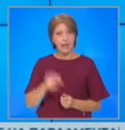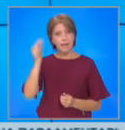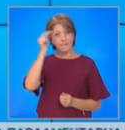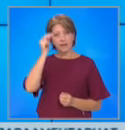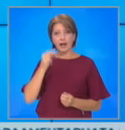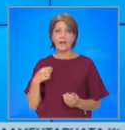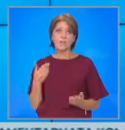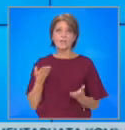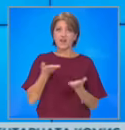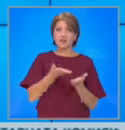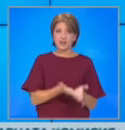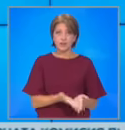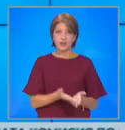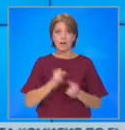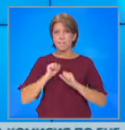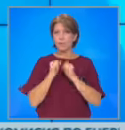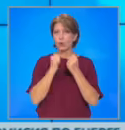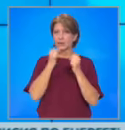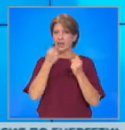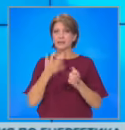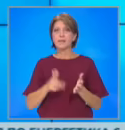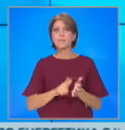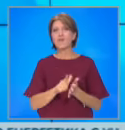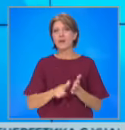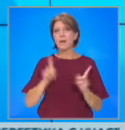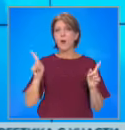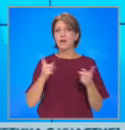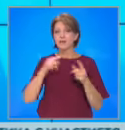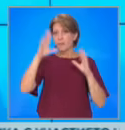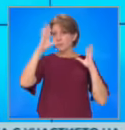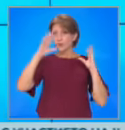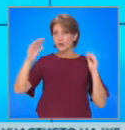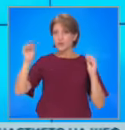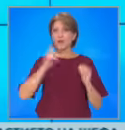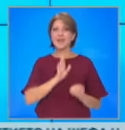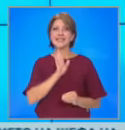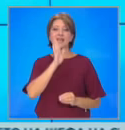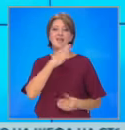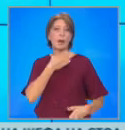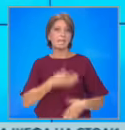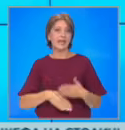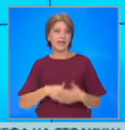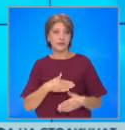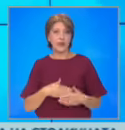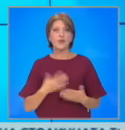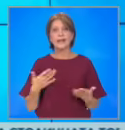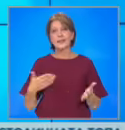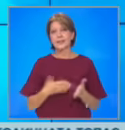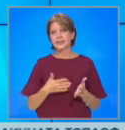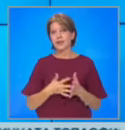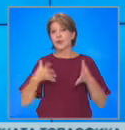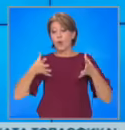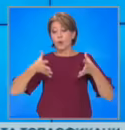България връчи протестна нота на временно управляващия посолството на Република Северна Македония у нас заради поредно скверняване на